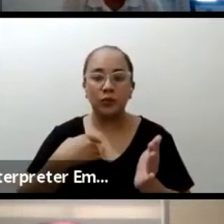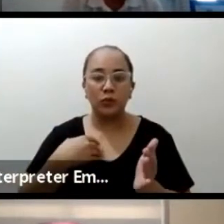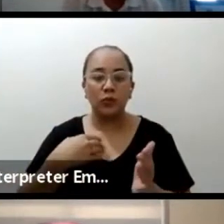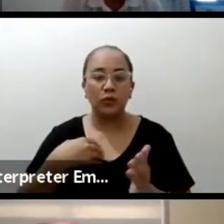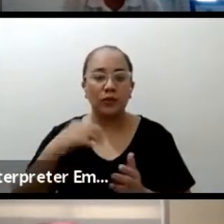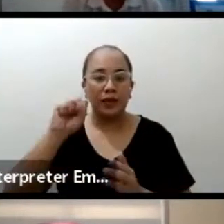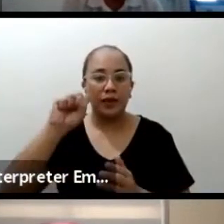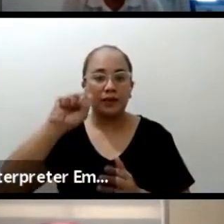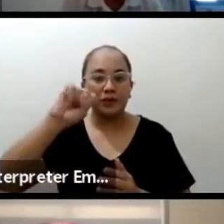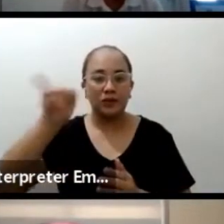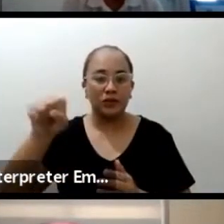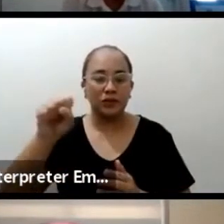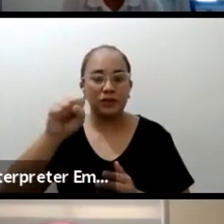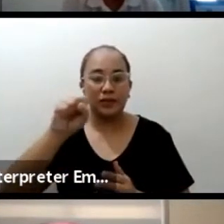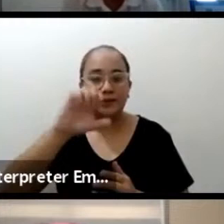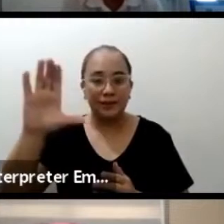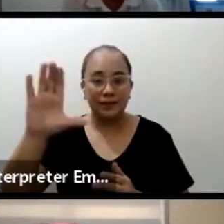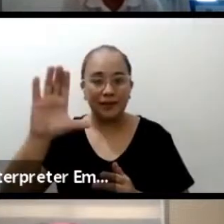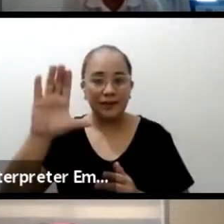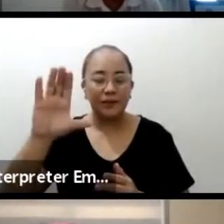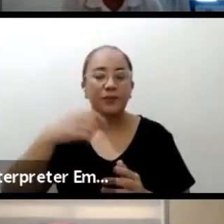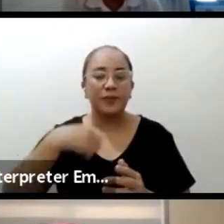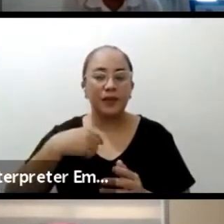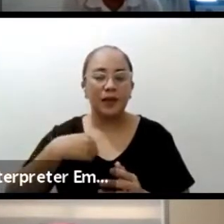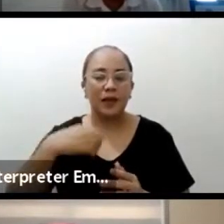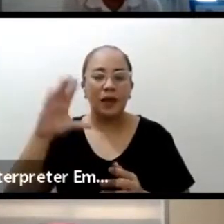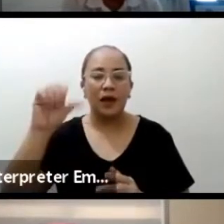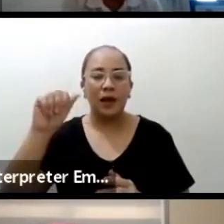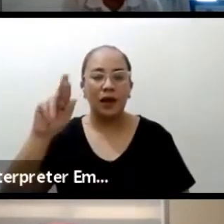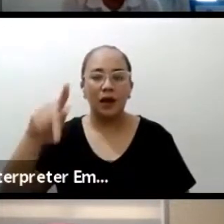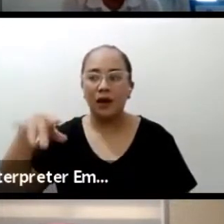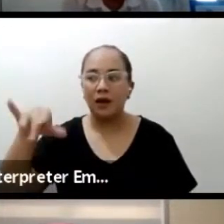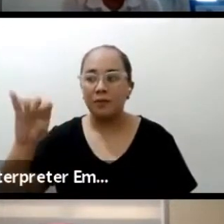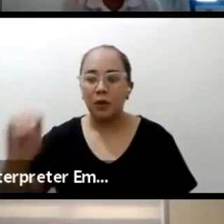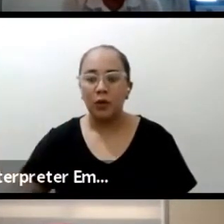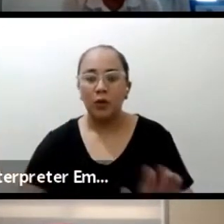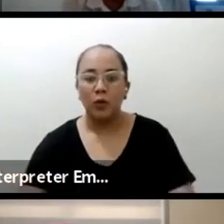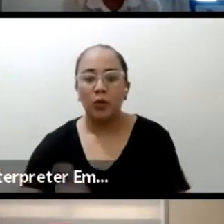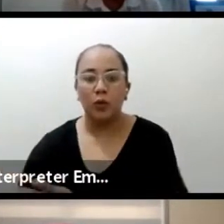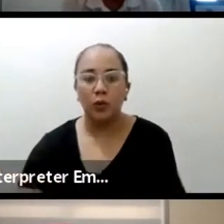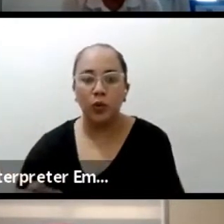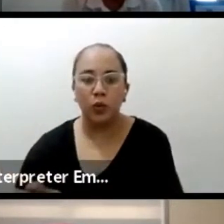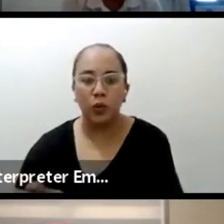Carpio, isang convener ng isang sambayanan.